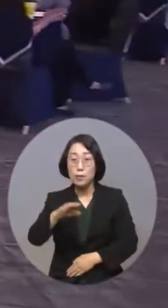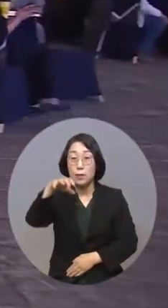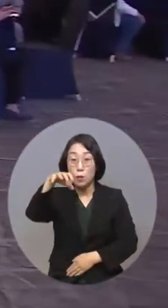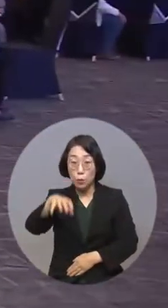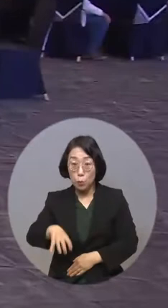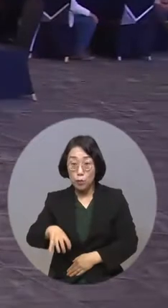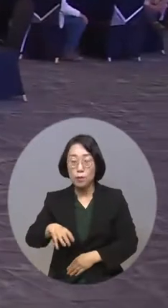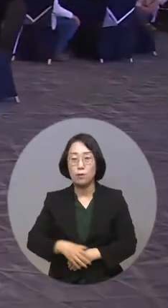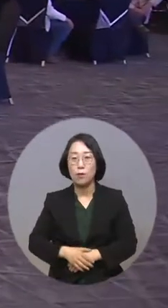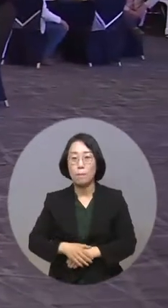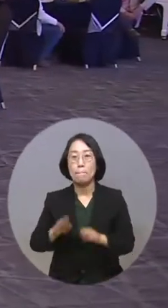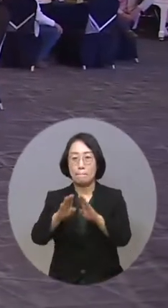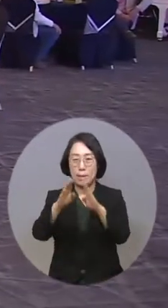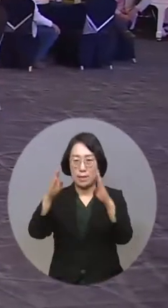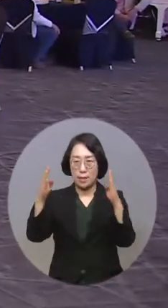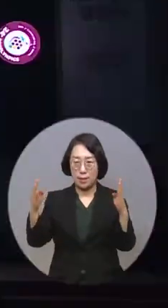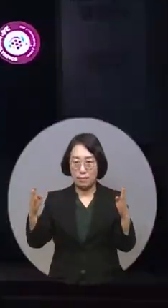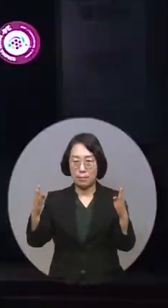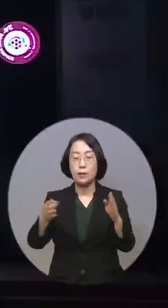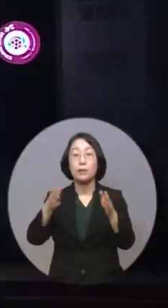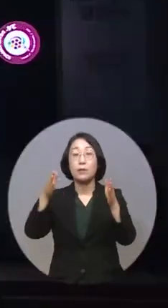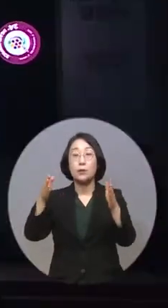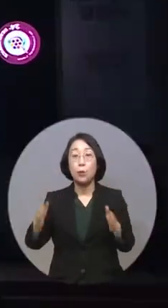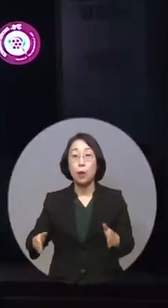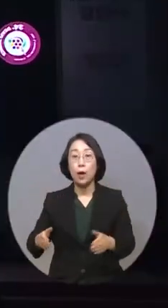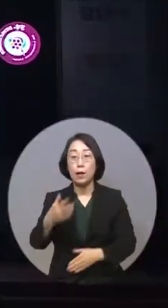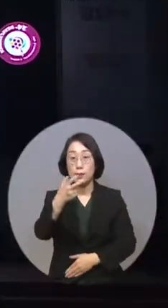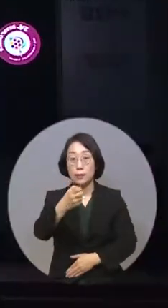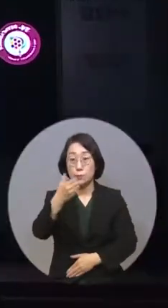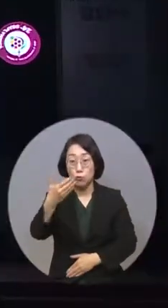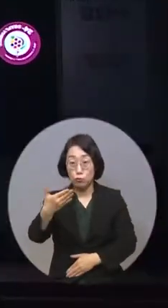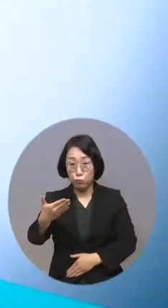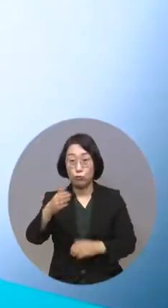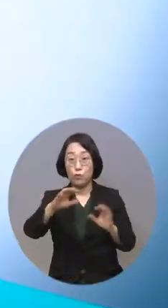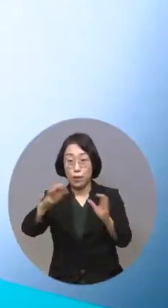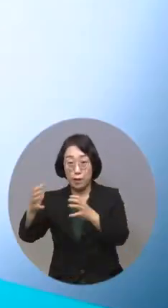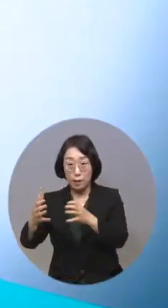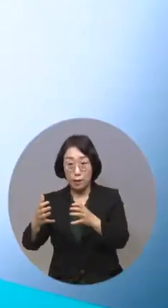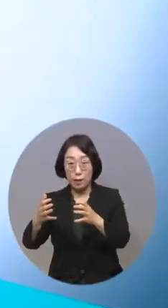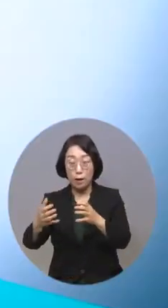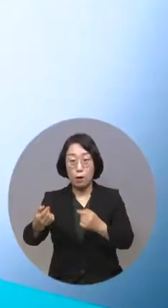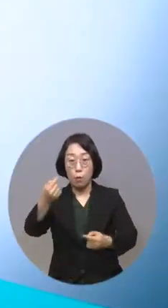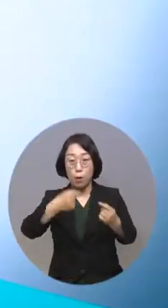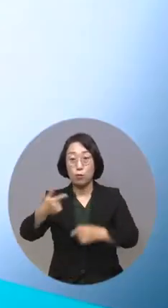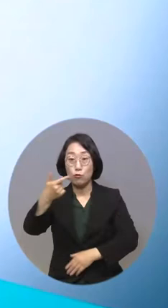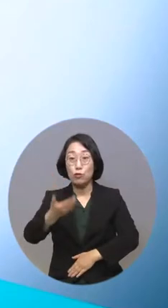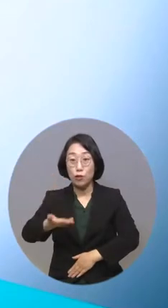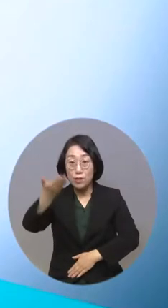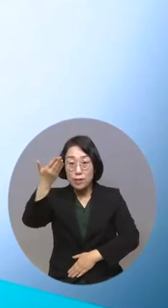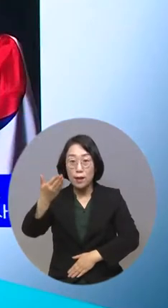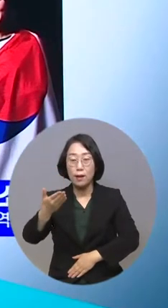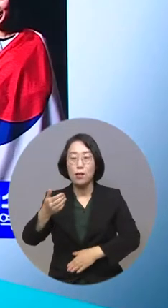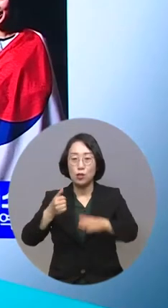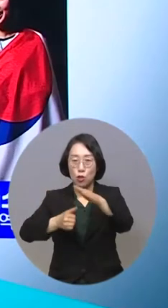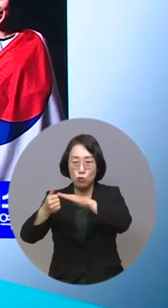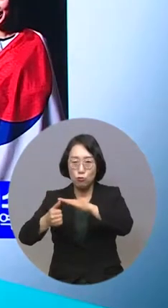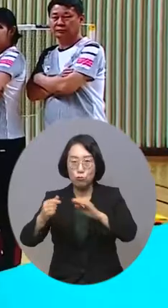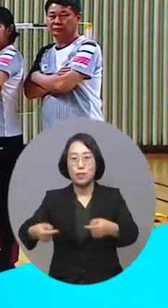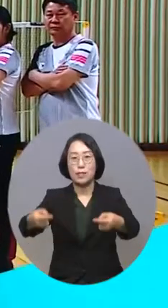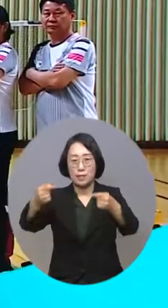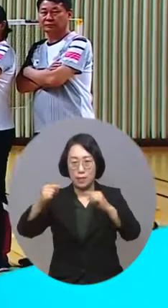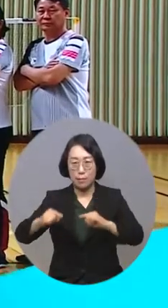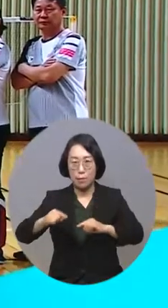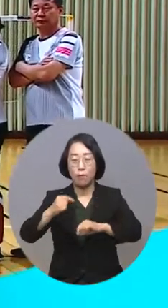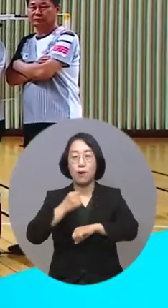개최됩니다 대회기간 70 9개국 유천 열망의 선수들이 참가해 열띤 경쟁을 펼칠 예정입니다